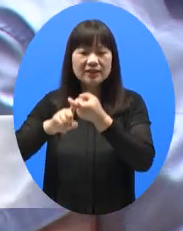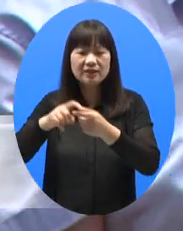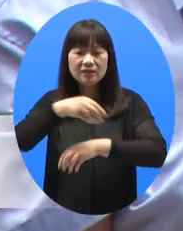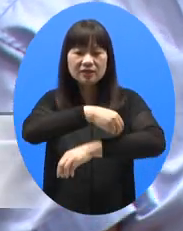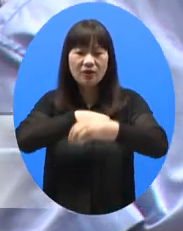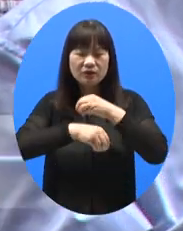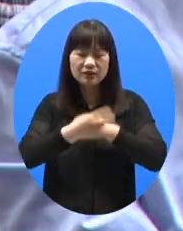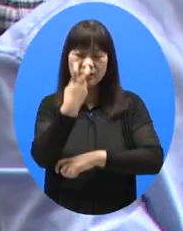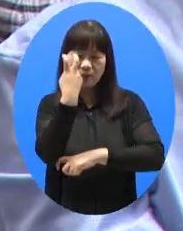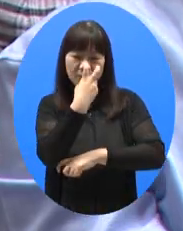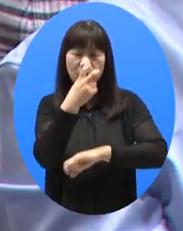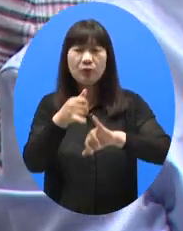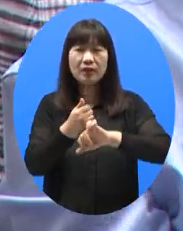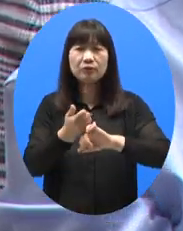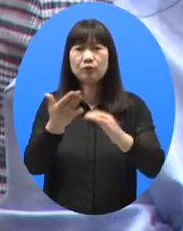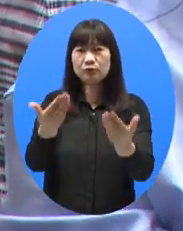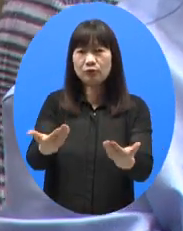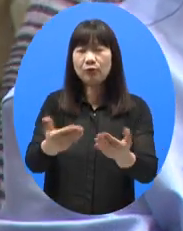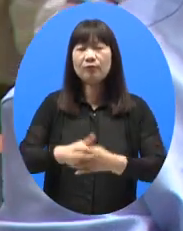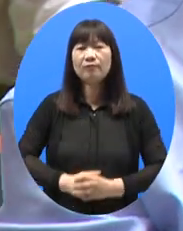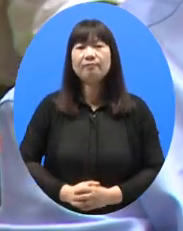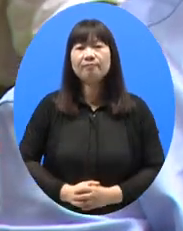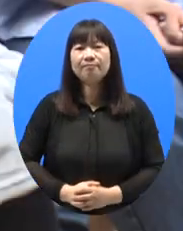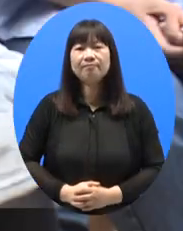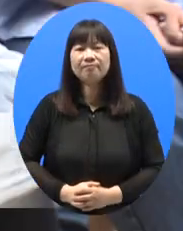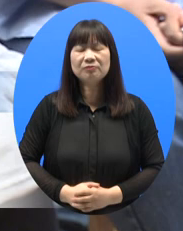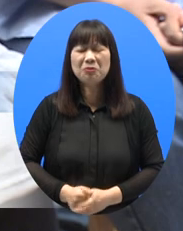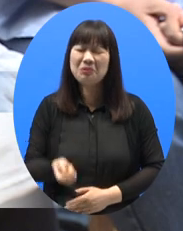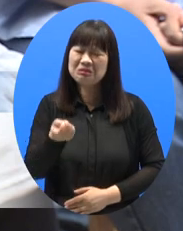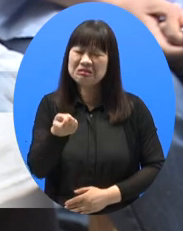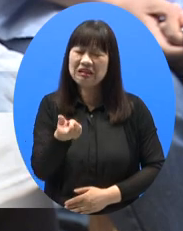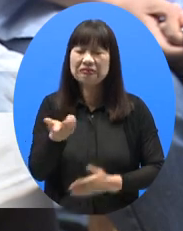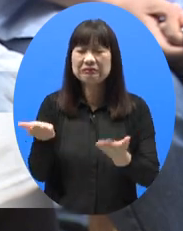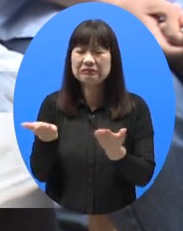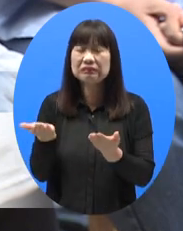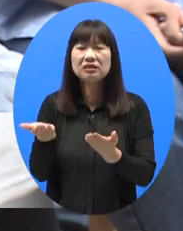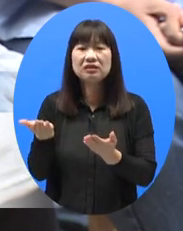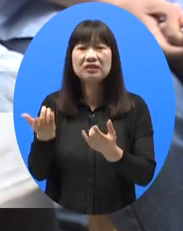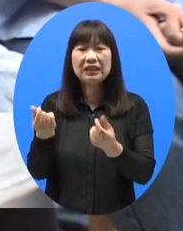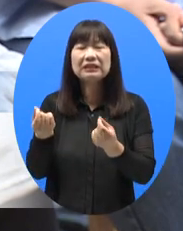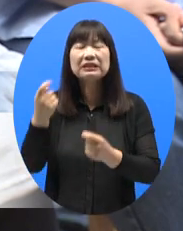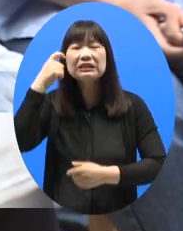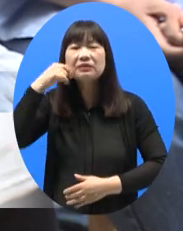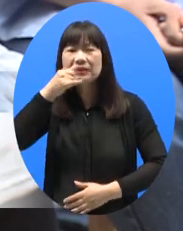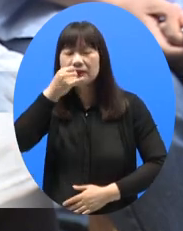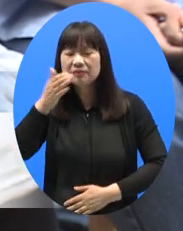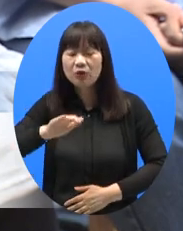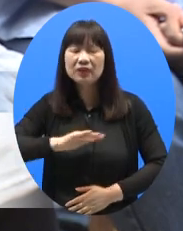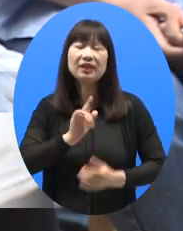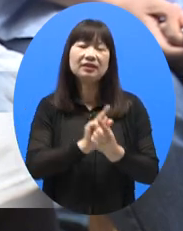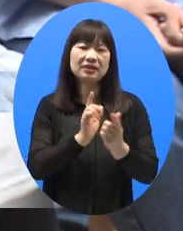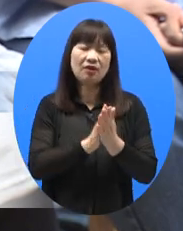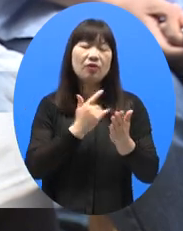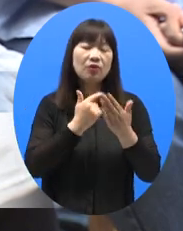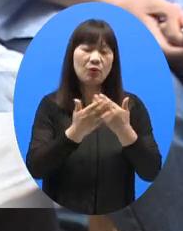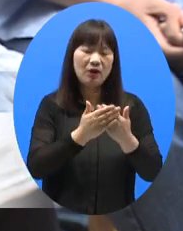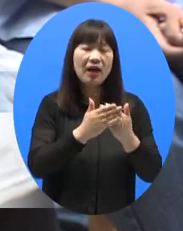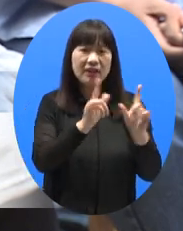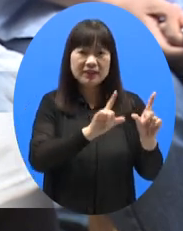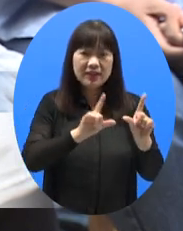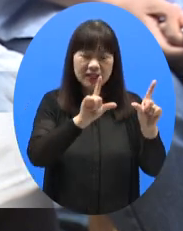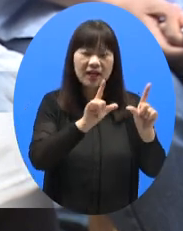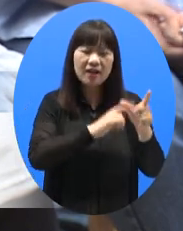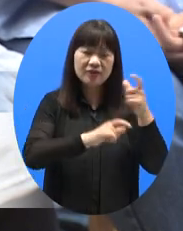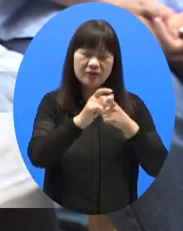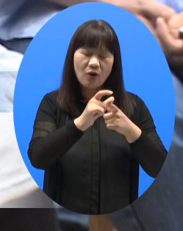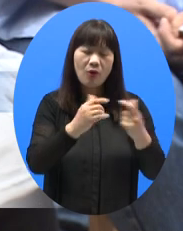검토할 것을 다짐했습니다. 작은 얘기 같지만 실제 우리 삶이고 생활을 변화시킬 수 있는 것들에 대해서 더욱